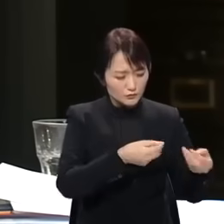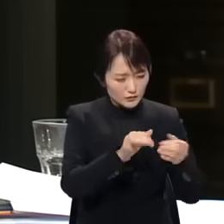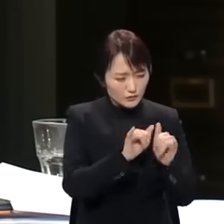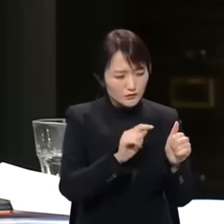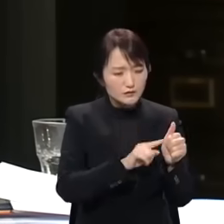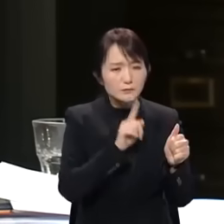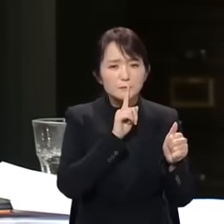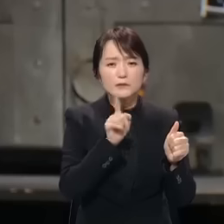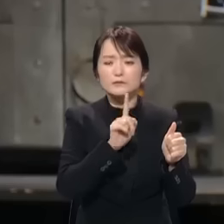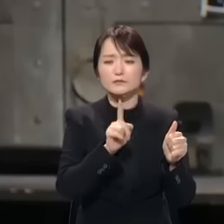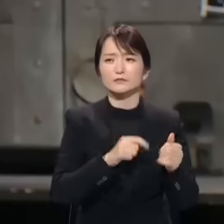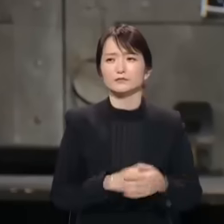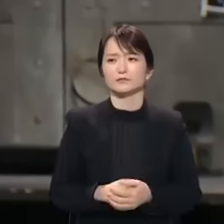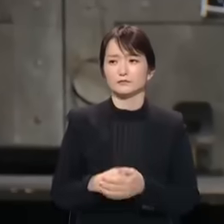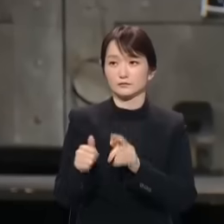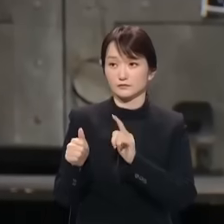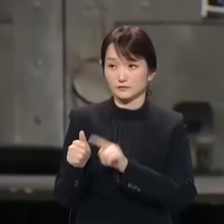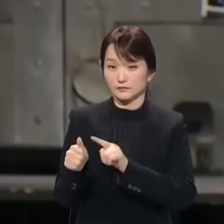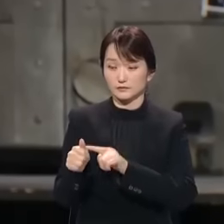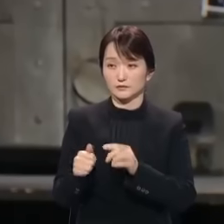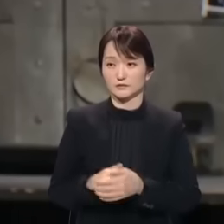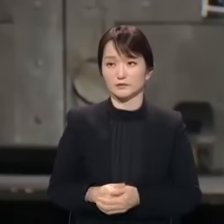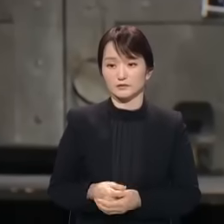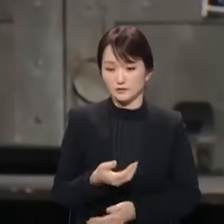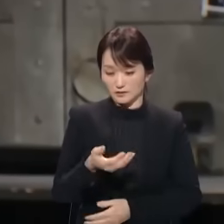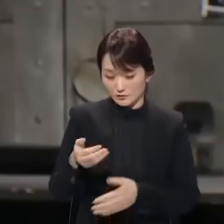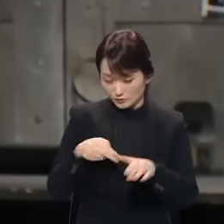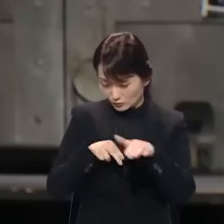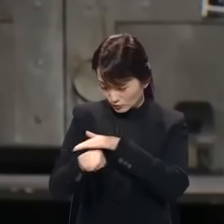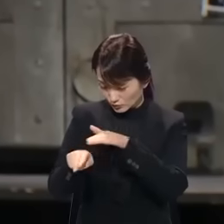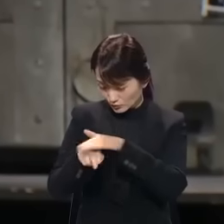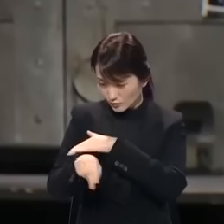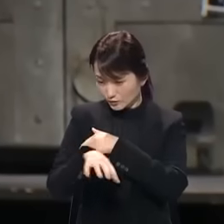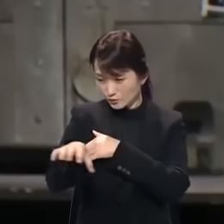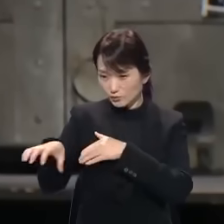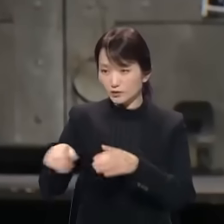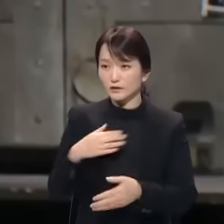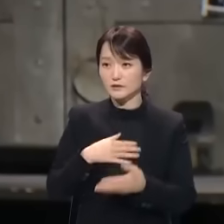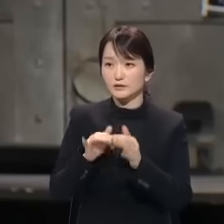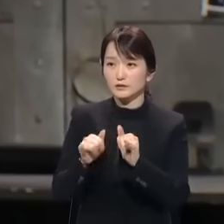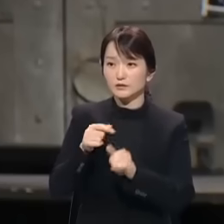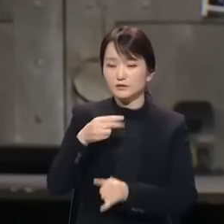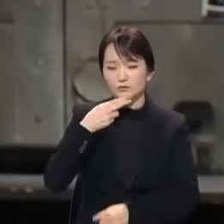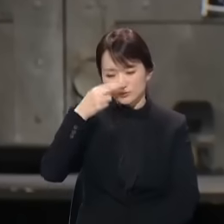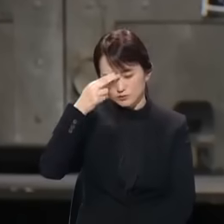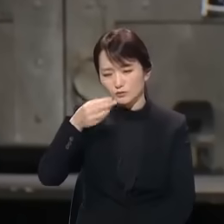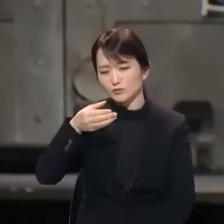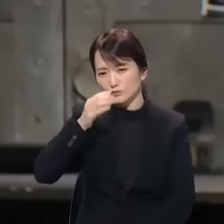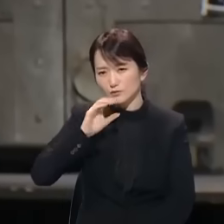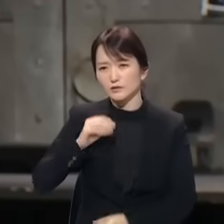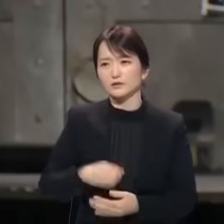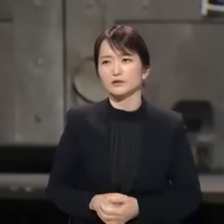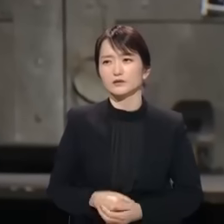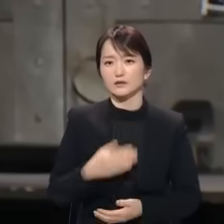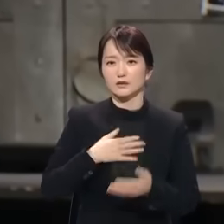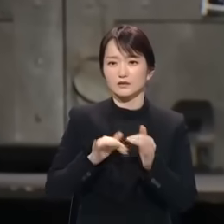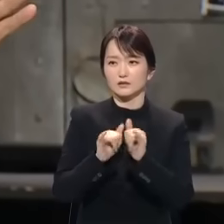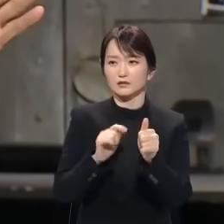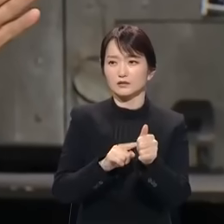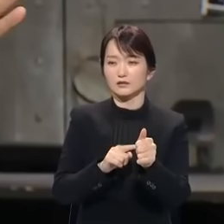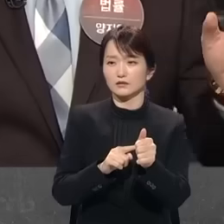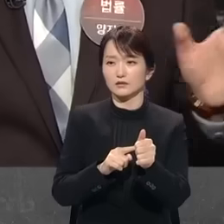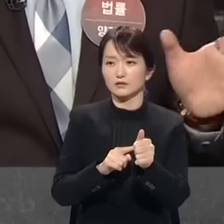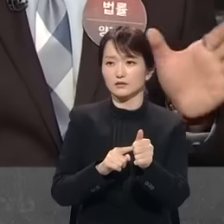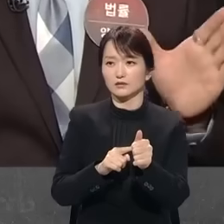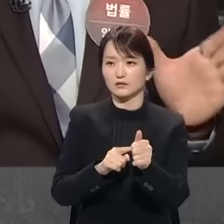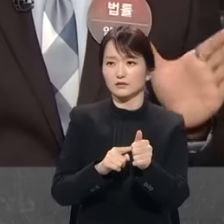이게 그러니까 이자가 다니면서 도피를 하는 과중에 또 지인들 만나서 술 마시고 막 그랬다고 했잖아요 근데 그 지인에게 그 살인